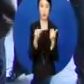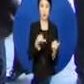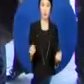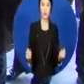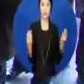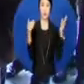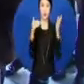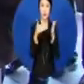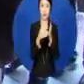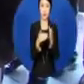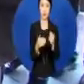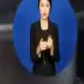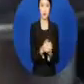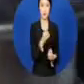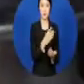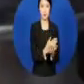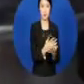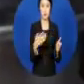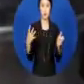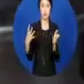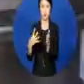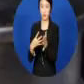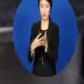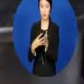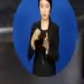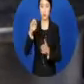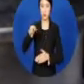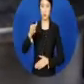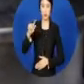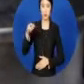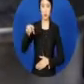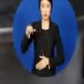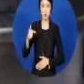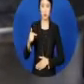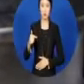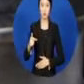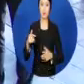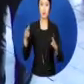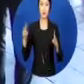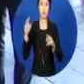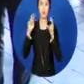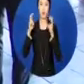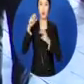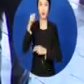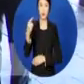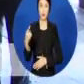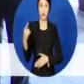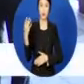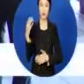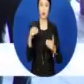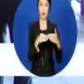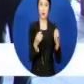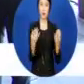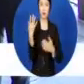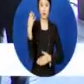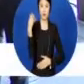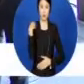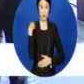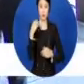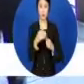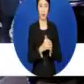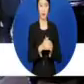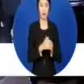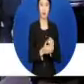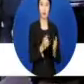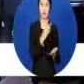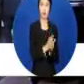열렸습니다. 천안시와 사단법인 유관순 열사 기념사업회 주관으로 개최된 추모제는 구본영 천안시장,